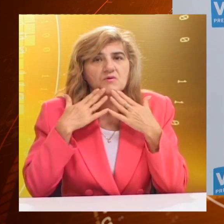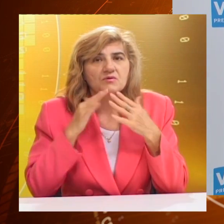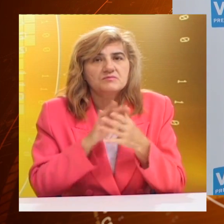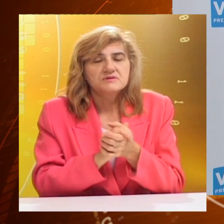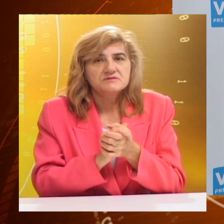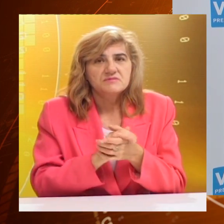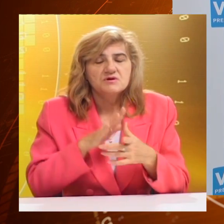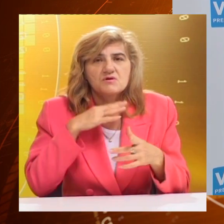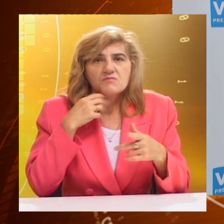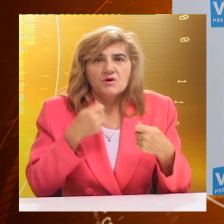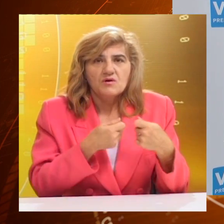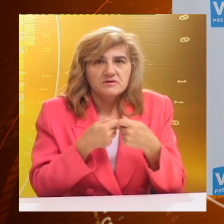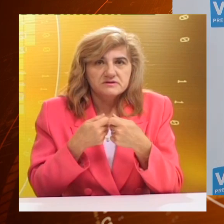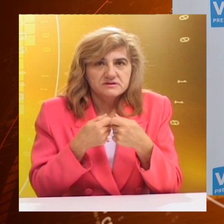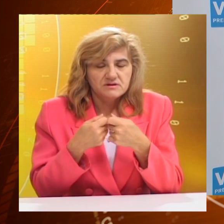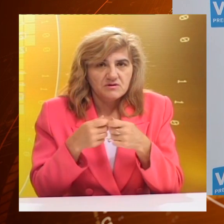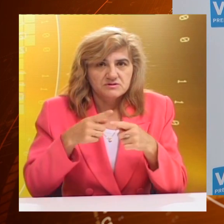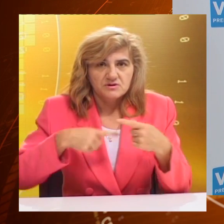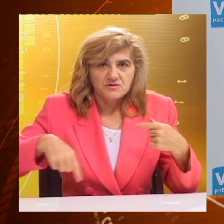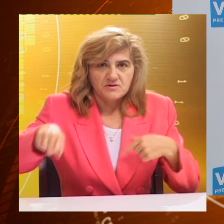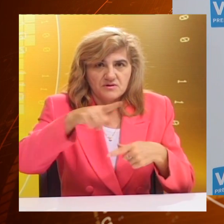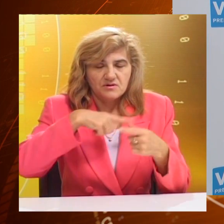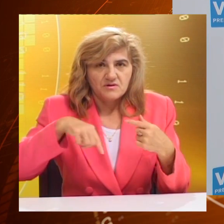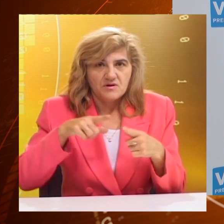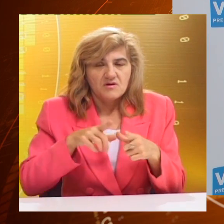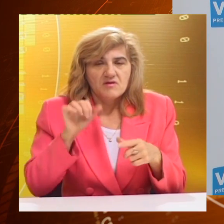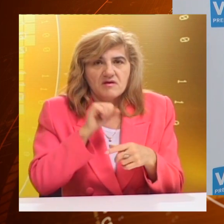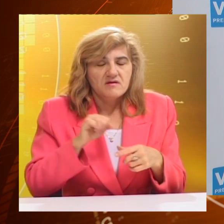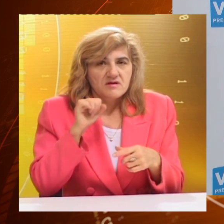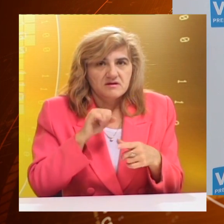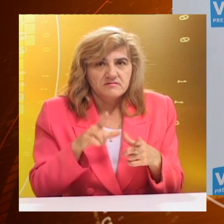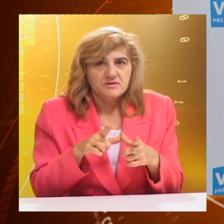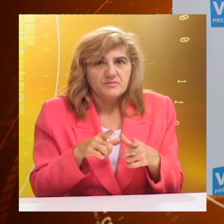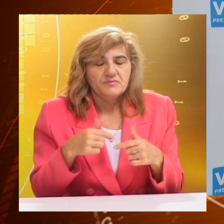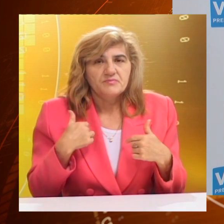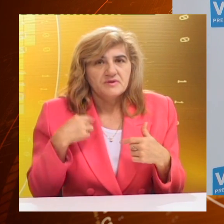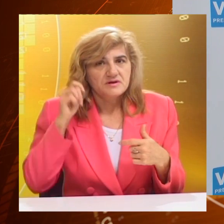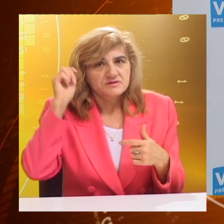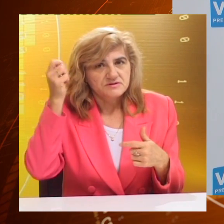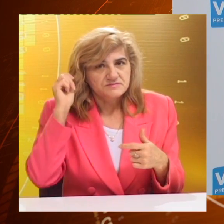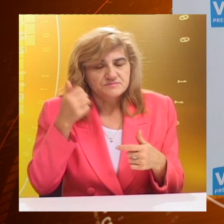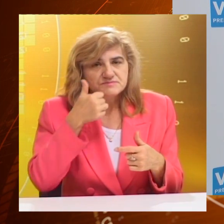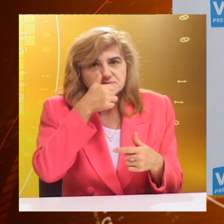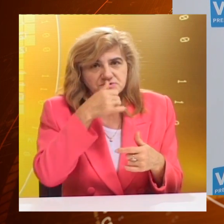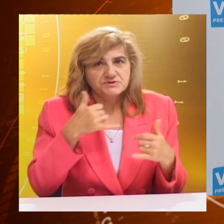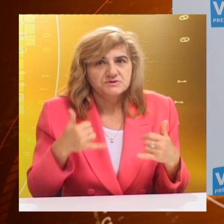sa mnogim organizacijama, među njima su i organizacije u regionu i organizacije iz Evrope. Izuzetno nam je čast